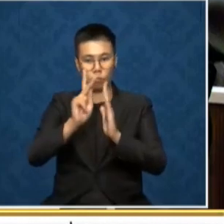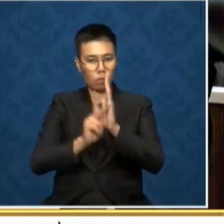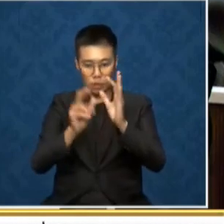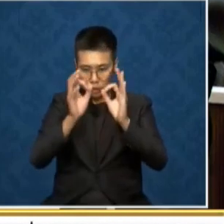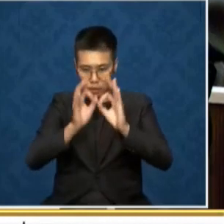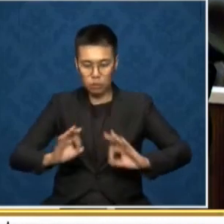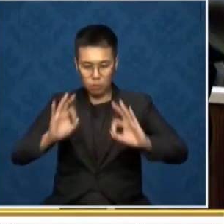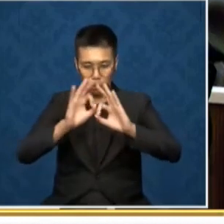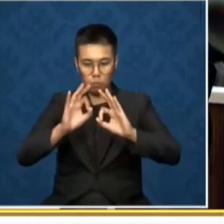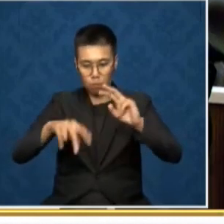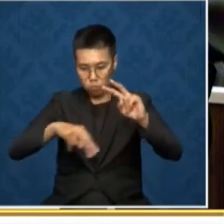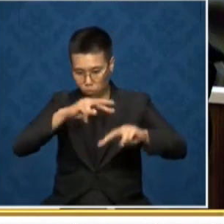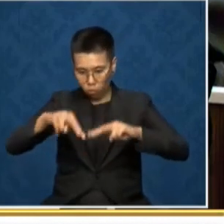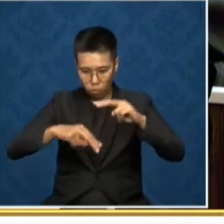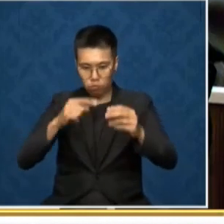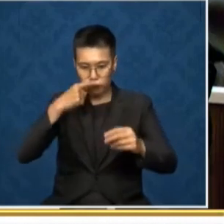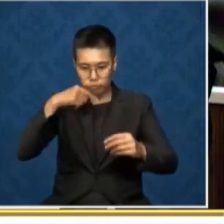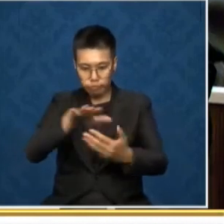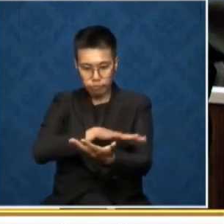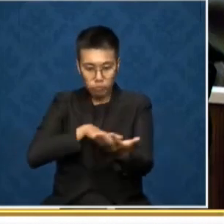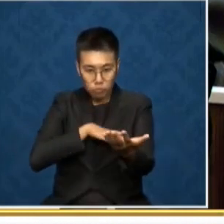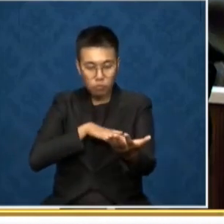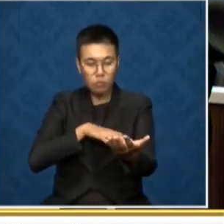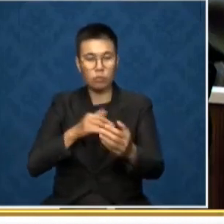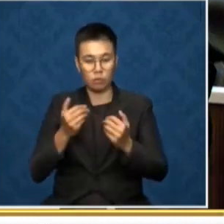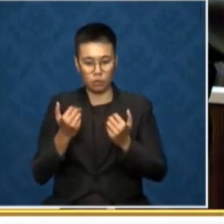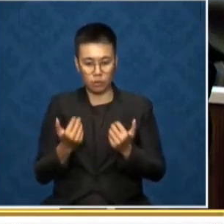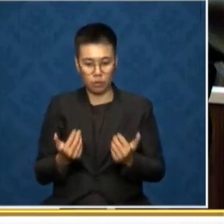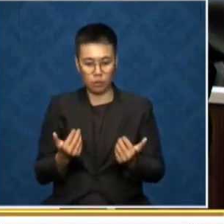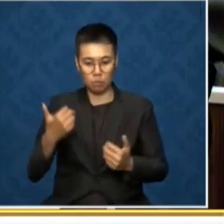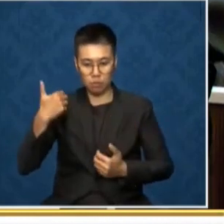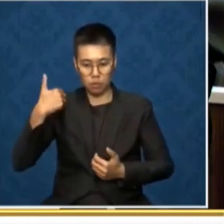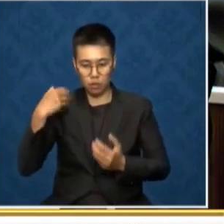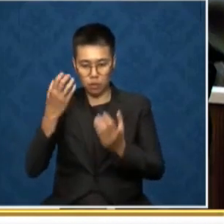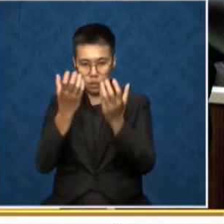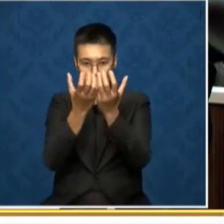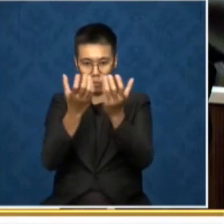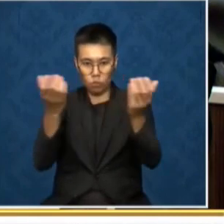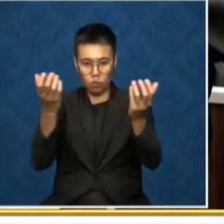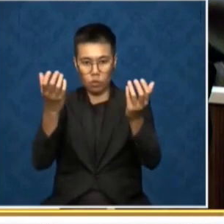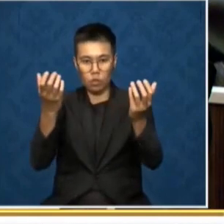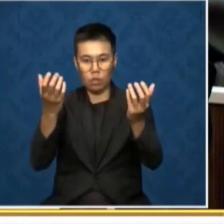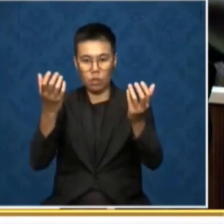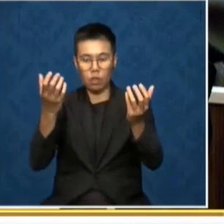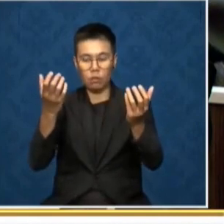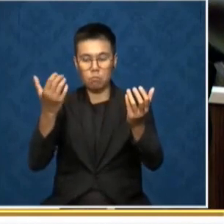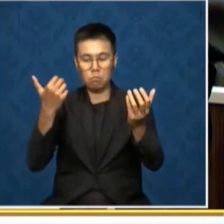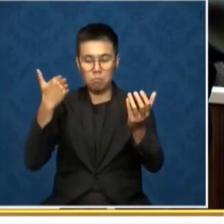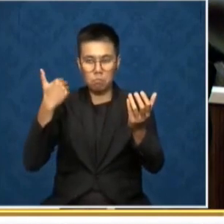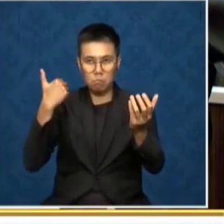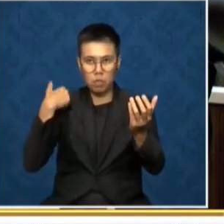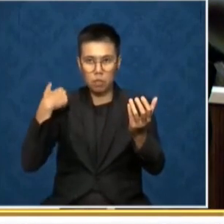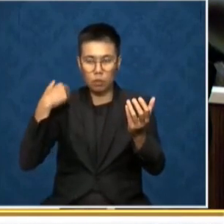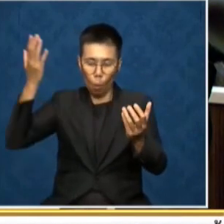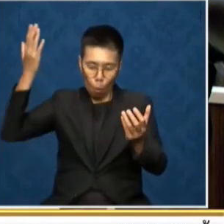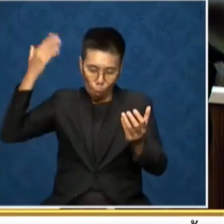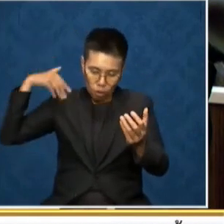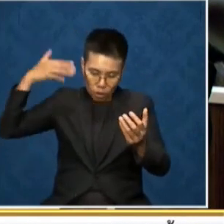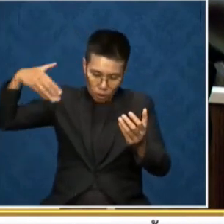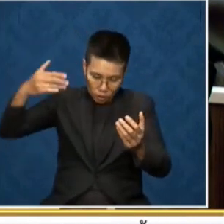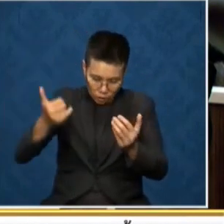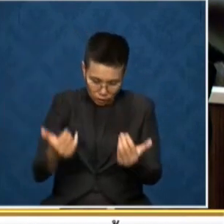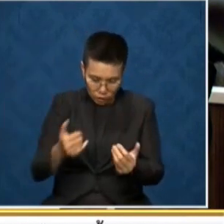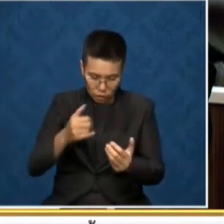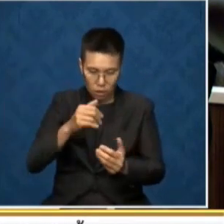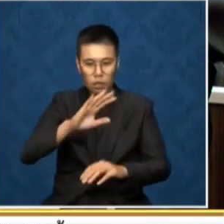ของเราปัจจุบันเรามีรัฐธรรมนูญมาถึง20ฉบับเคย